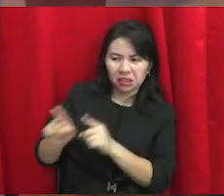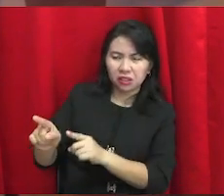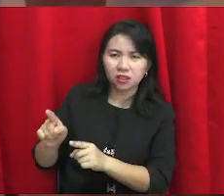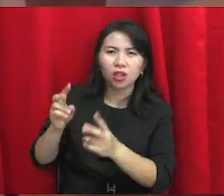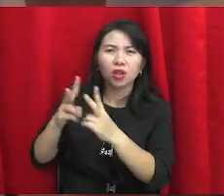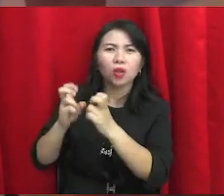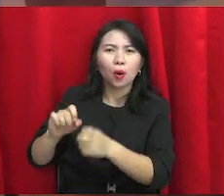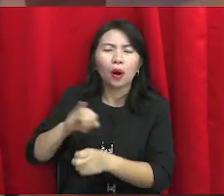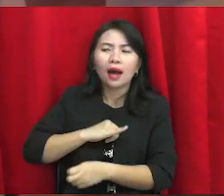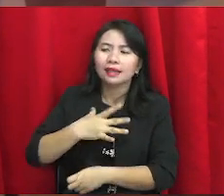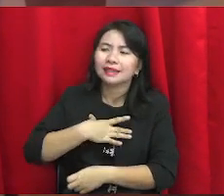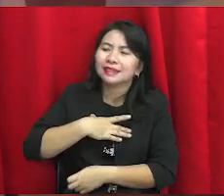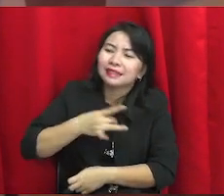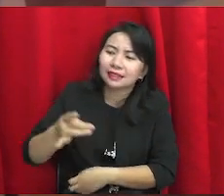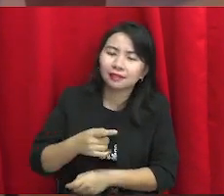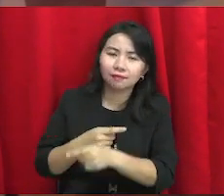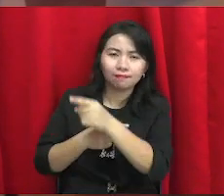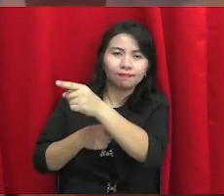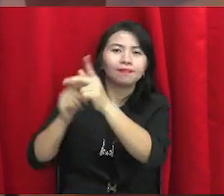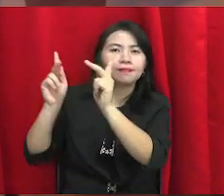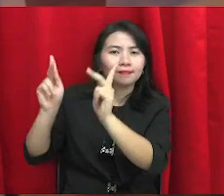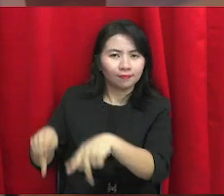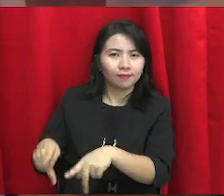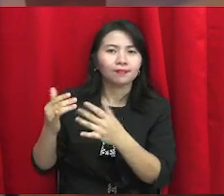ko. Yeah.